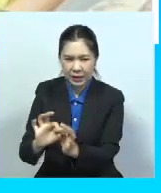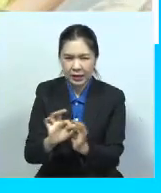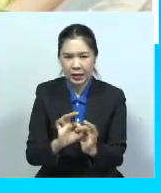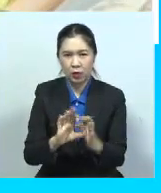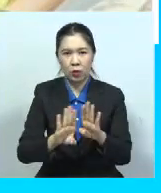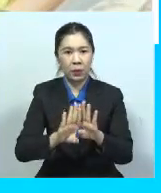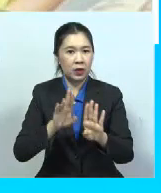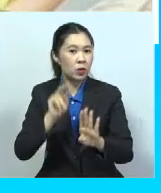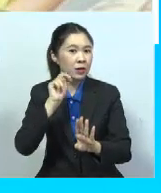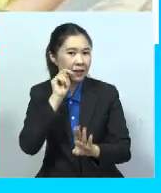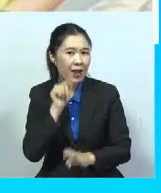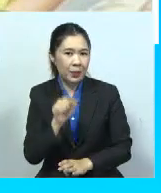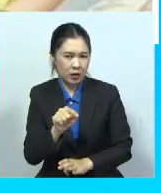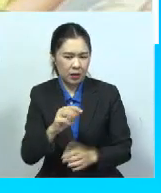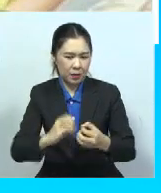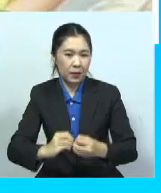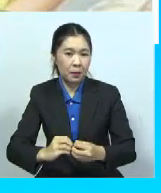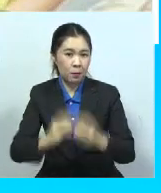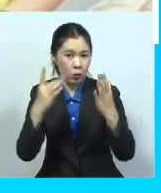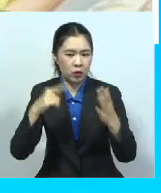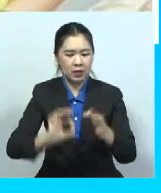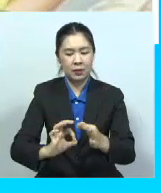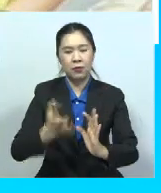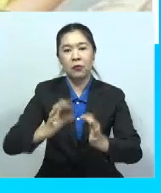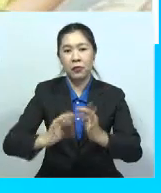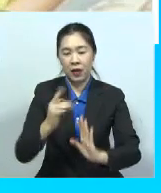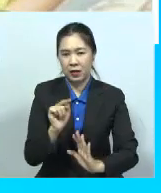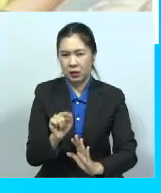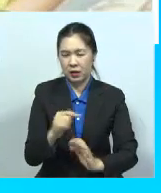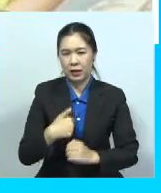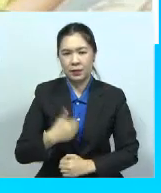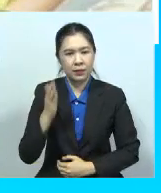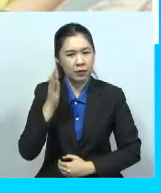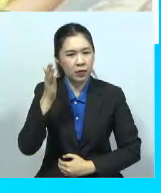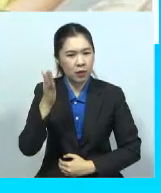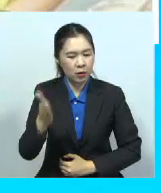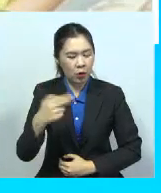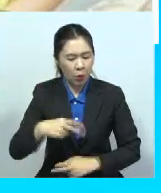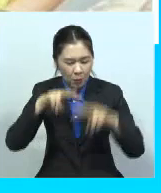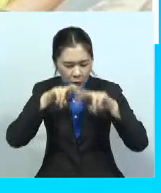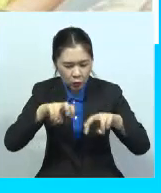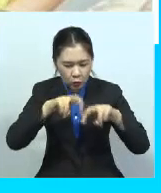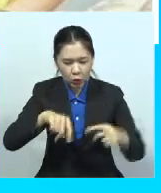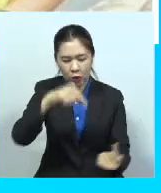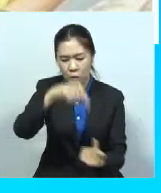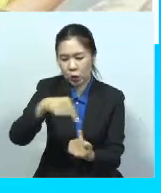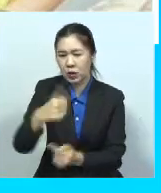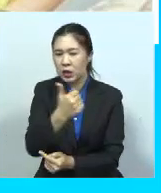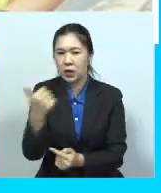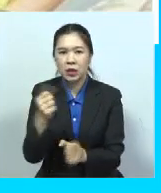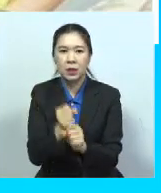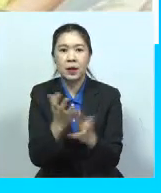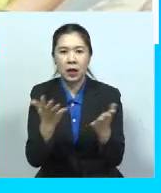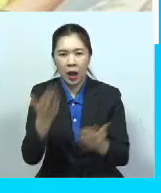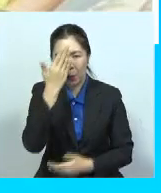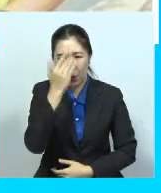ประตูน้ำเนี่ยค่ะแล้วก็กลายเป็นระเบิดเพลิงเกิดเป็นไฟที่ลุกไหม้ขึ้นมาจะมีการตรวจสอบขยายผลจุดอื่นๆยังไงต่อไปครับเพราะว่าเ